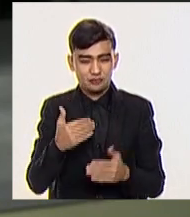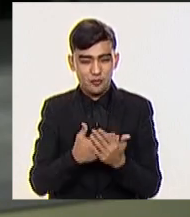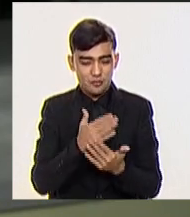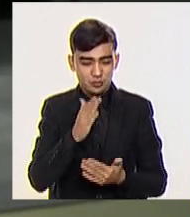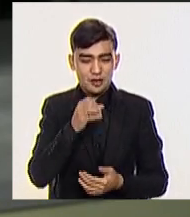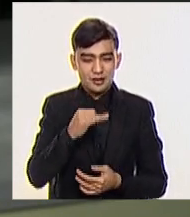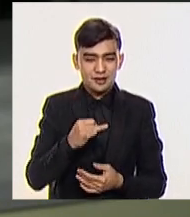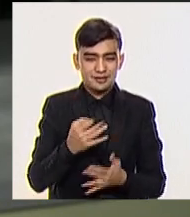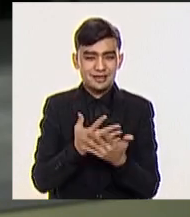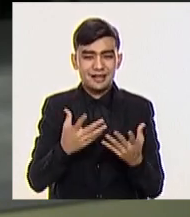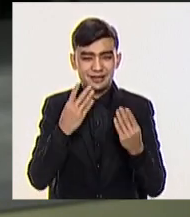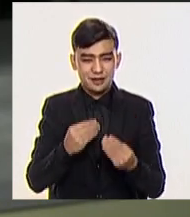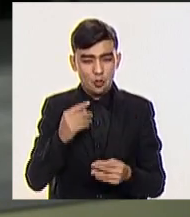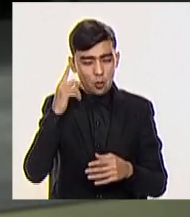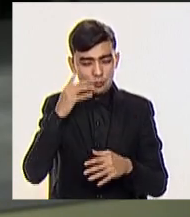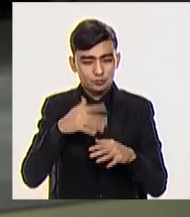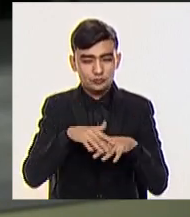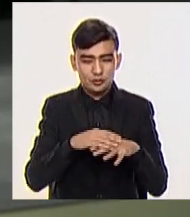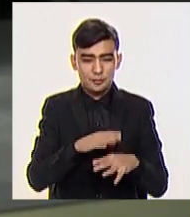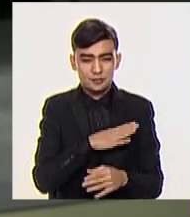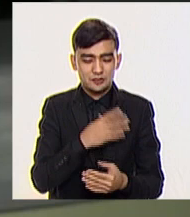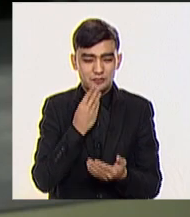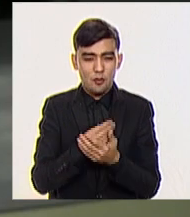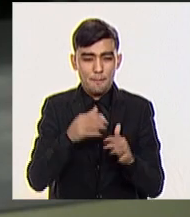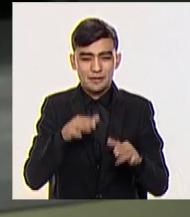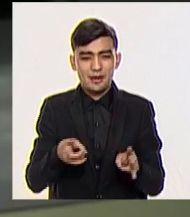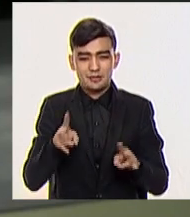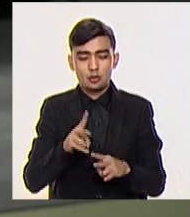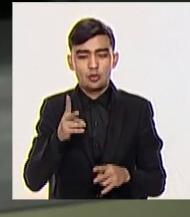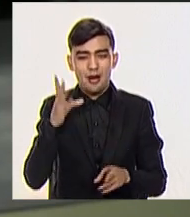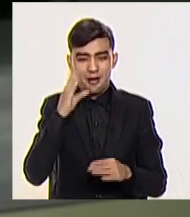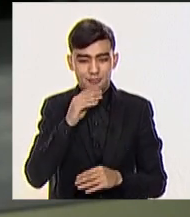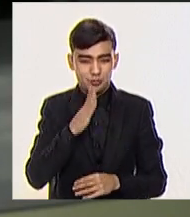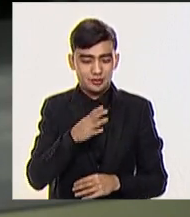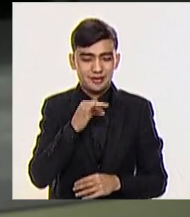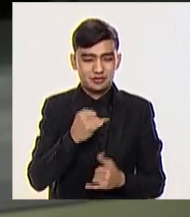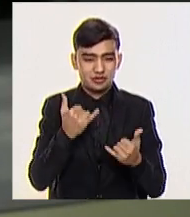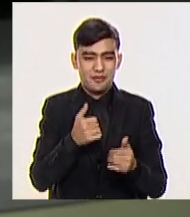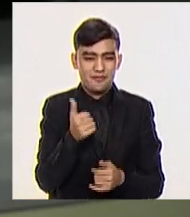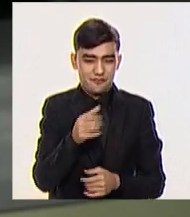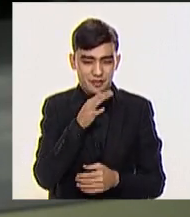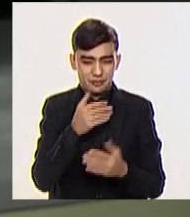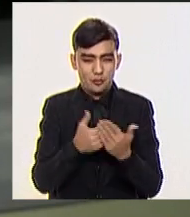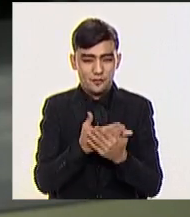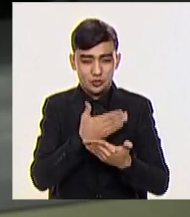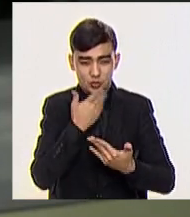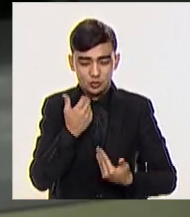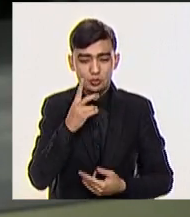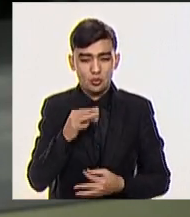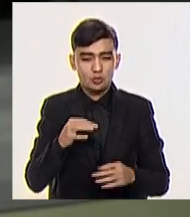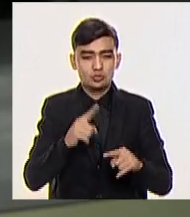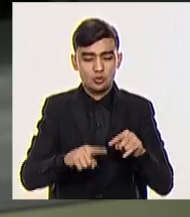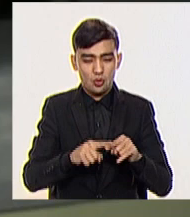несколько дней общественность гадает, кому удастся сохранить за собой кресло. На данный час этой информации нет. Но совсем